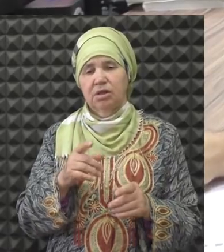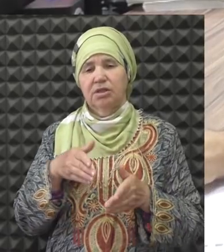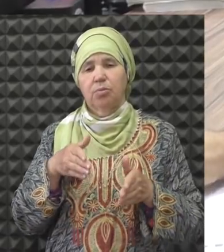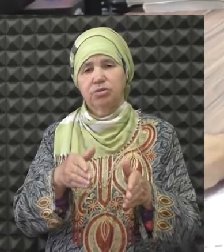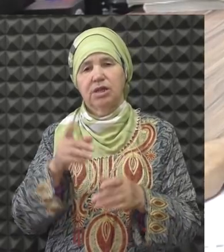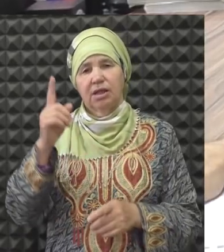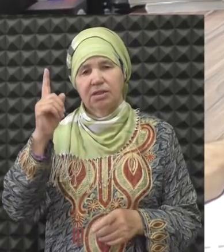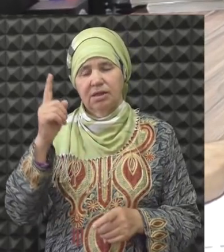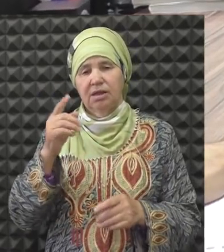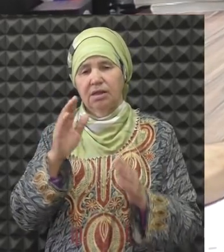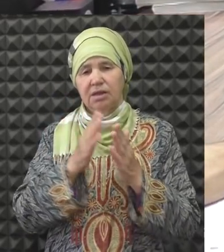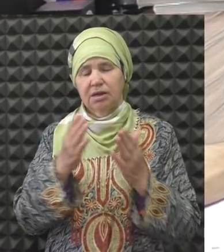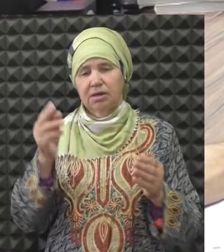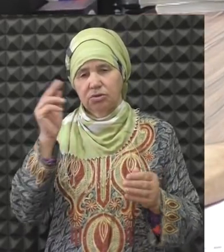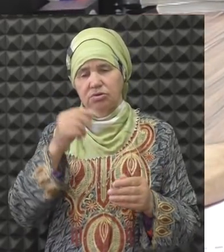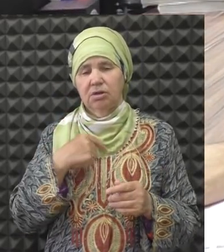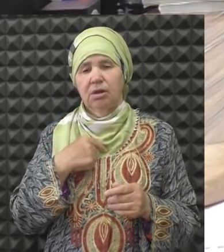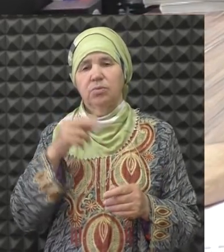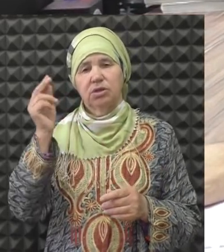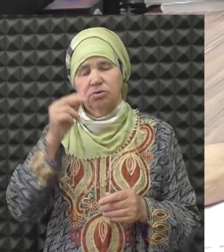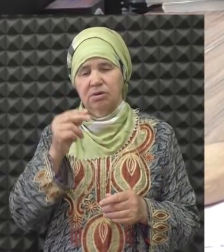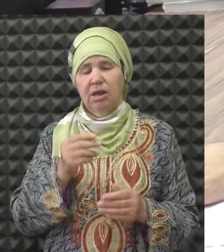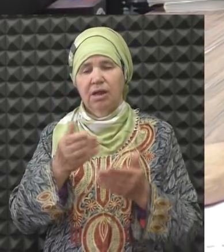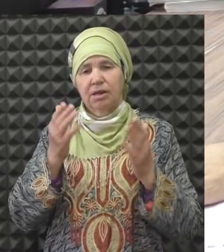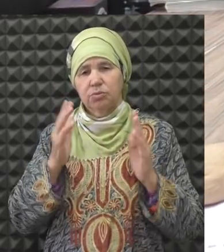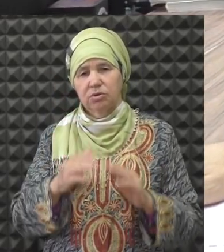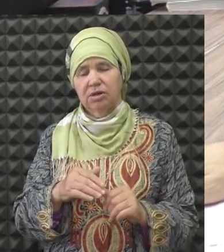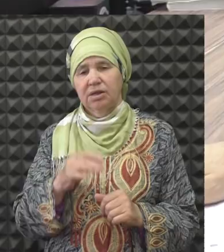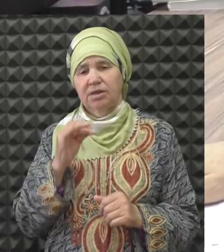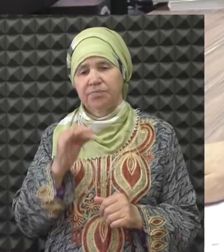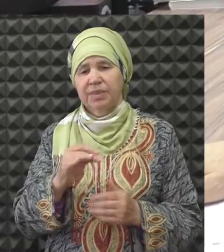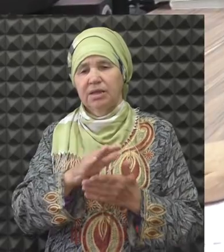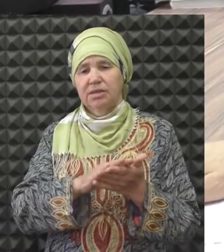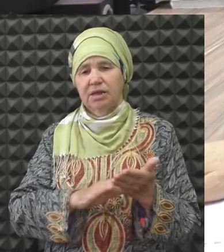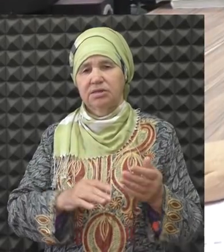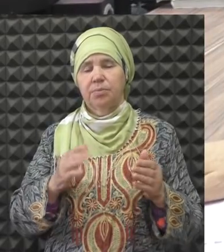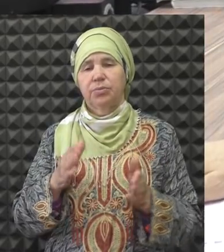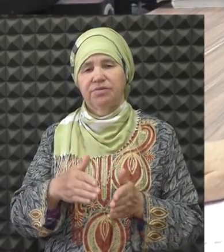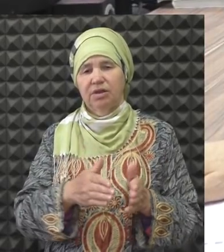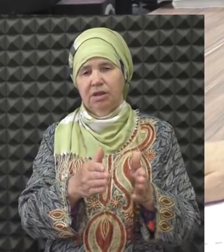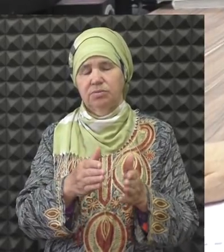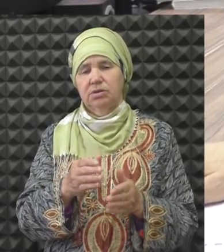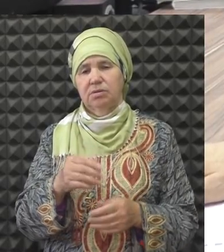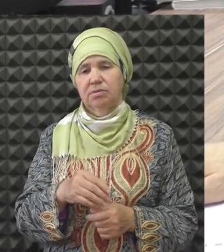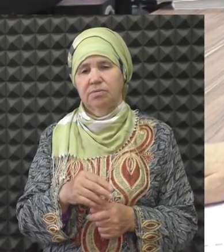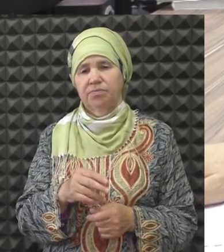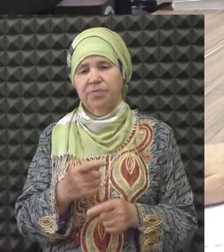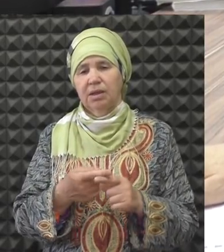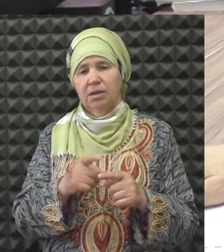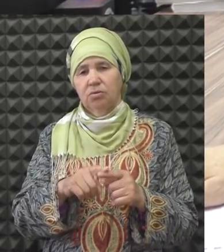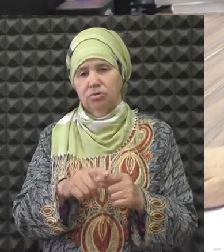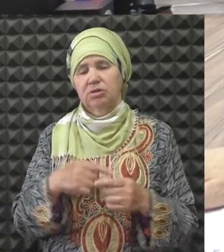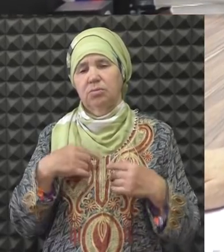что на пути Аллаха Коран изучит, мы изучили, алхамдулла, и дальше продвигаемся.